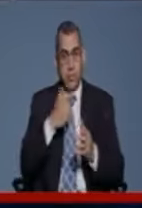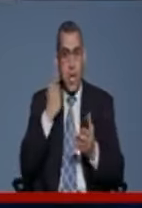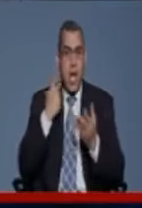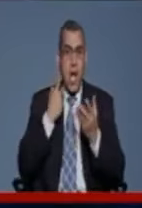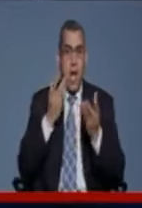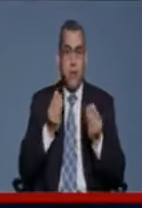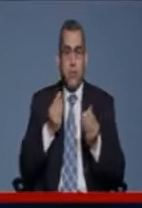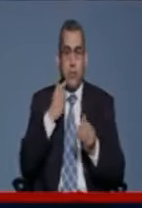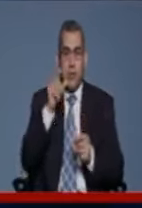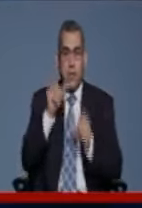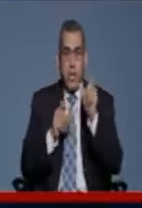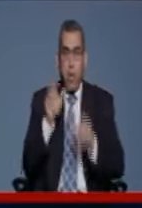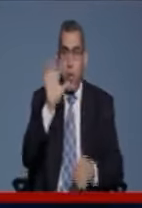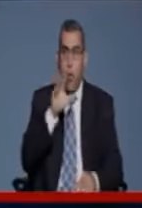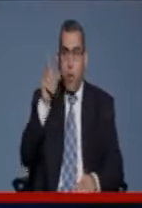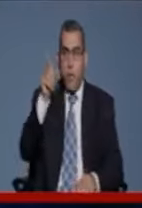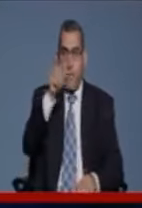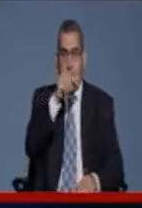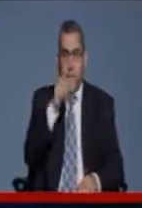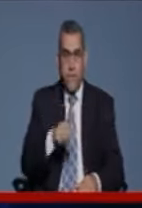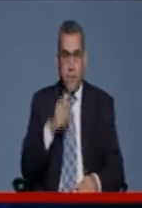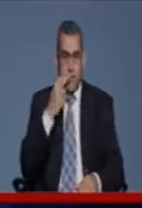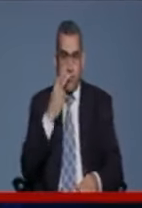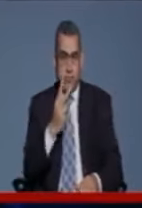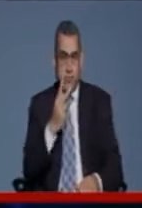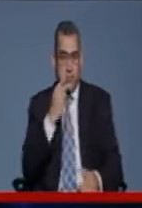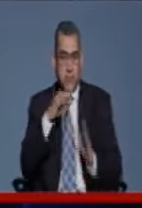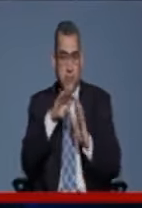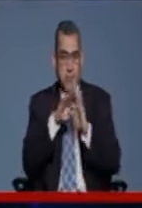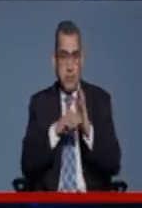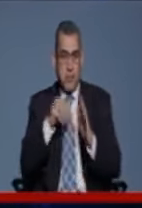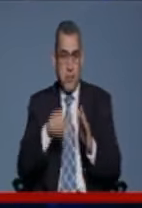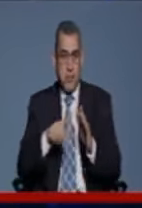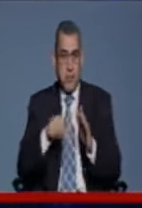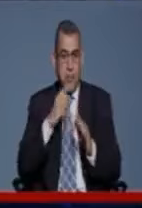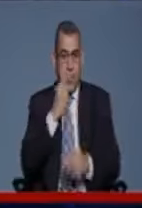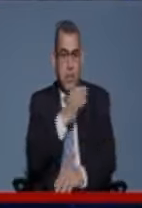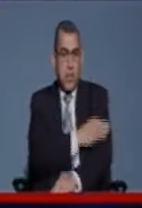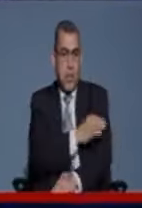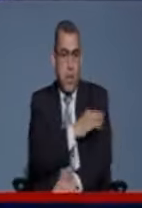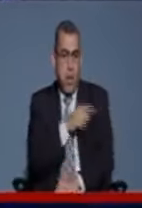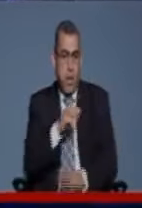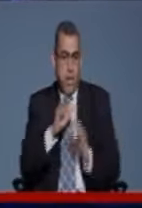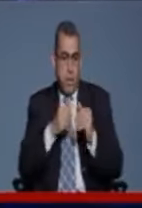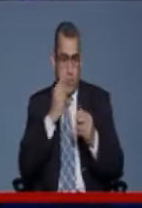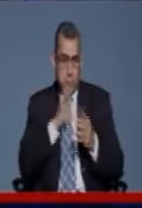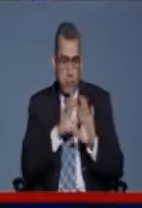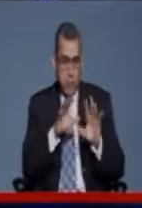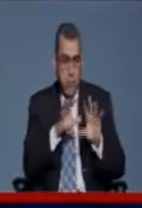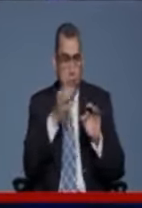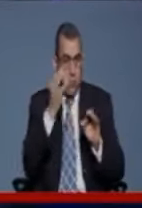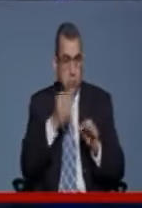الأجنبية الكبرى للوقوف على تفصيلات التجربة ونقلها إلى بلادهم.